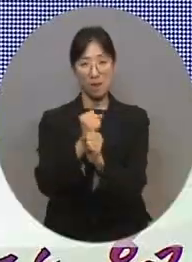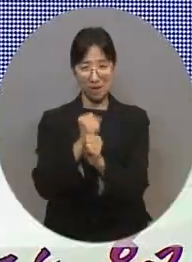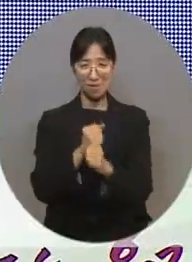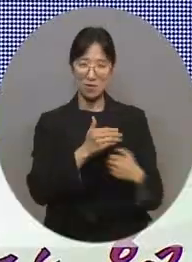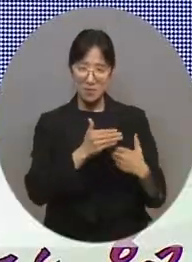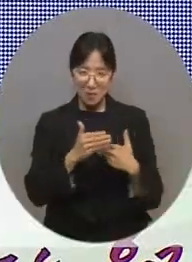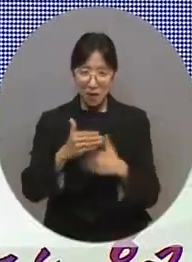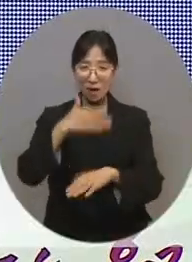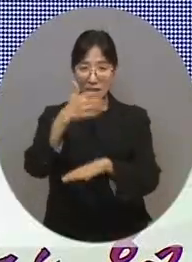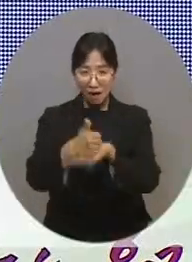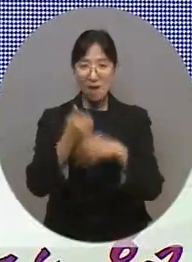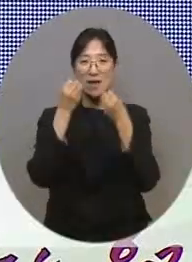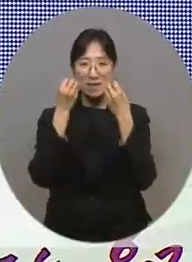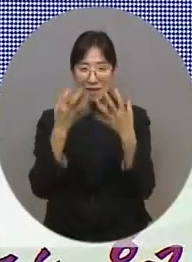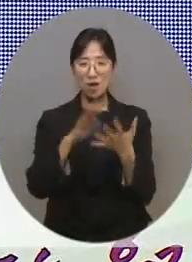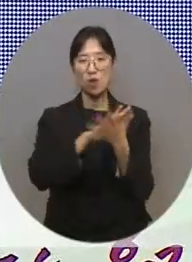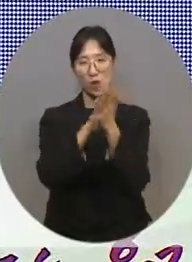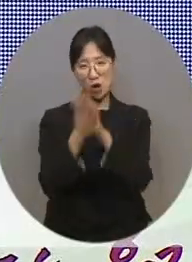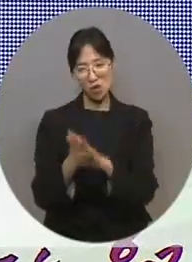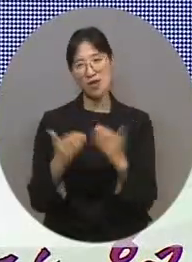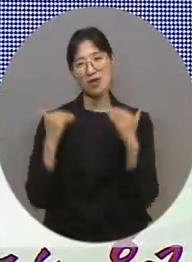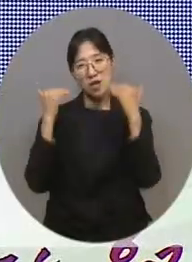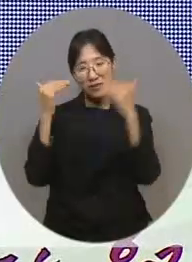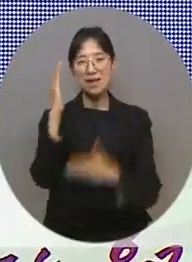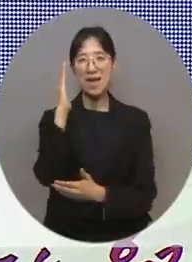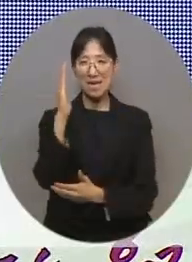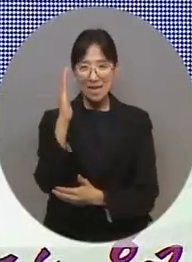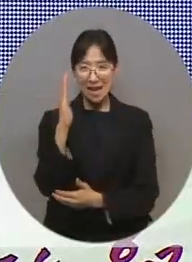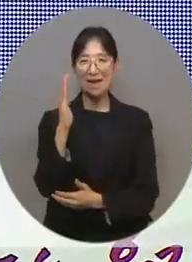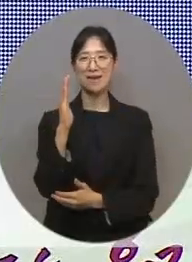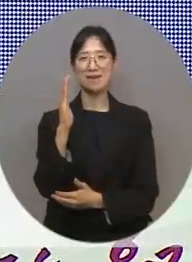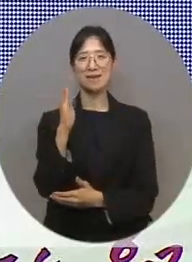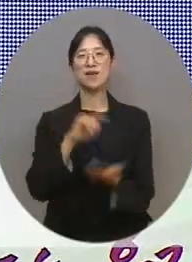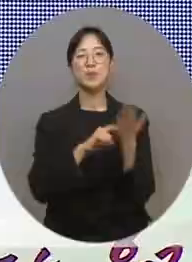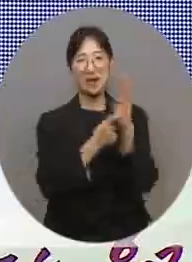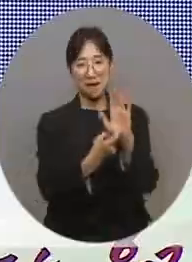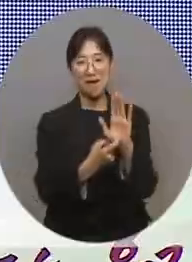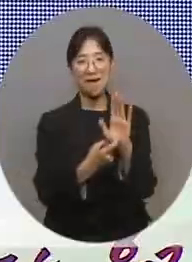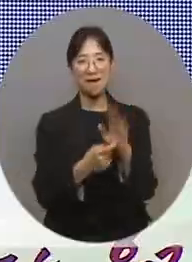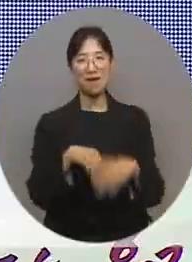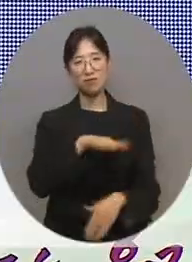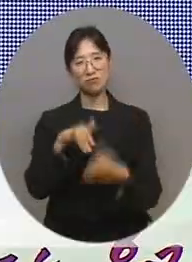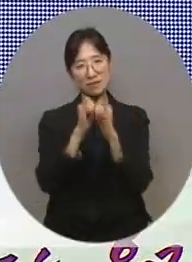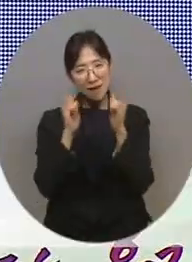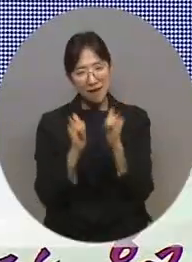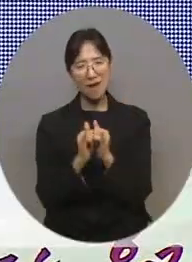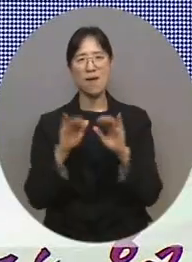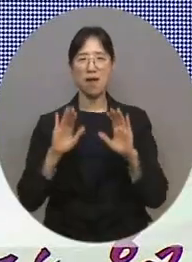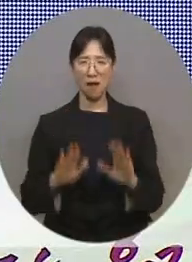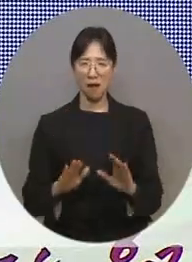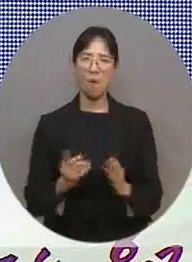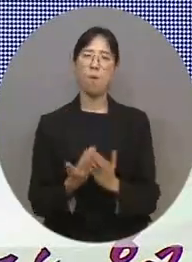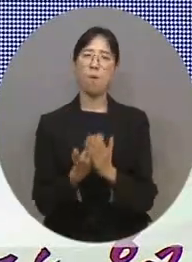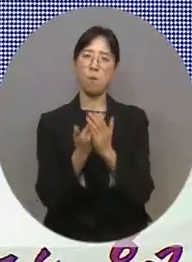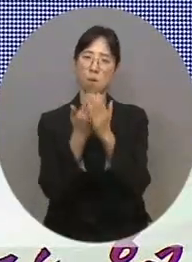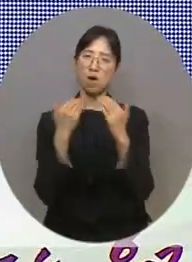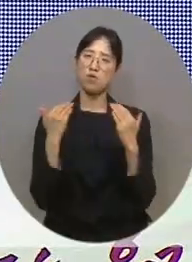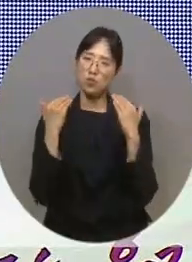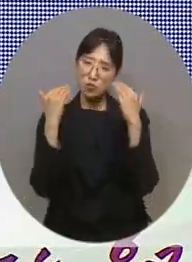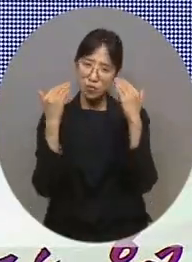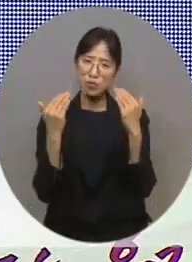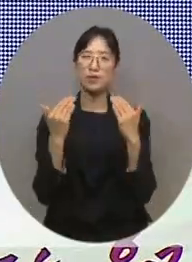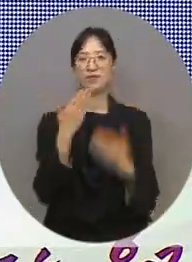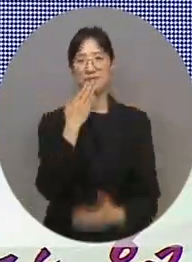결과 새로운 변화와 성장의 이야기들을 써내려가며 우리 사회는 아주 성숙해질